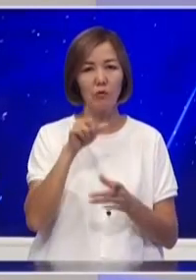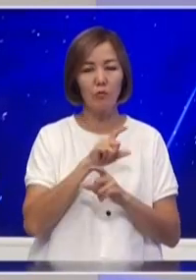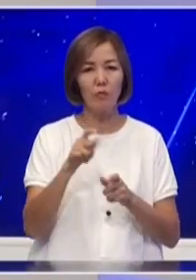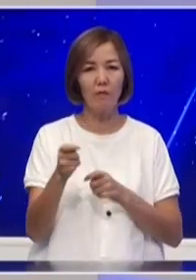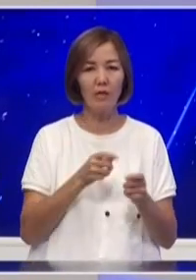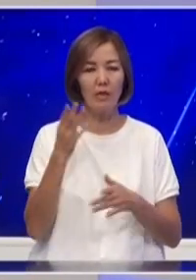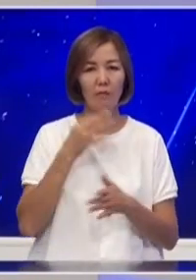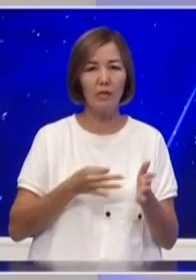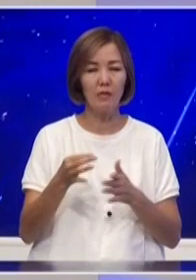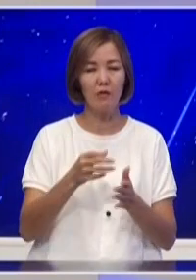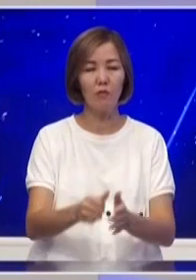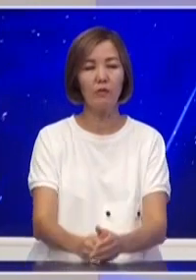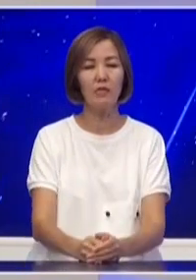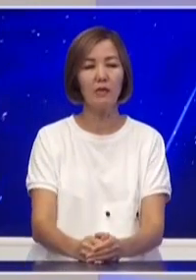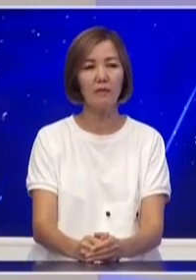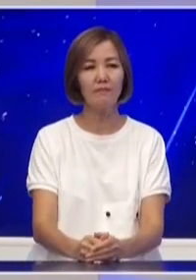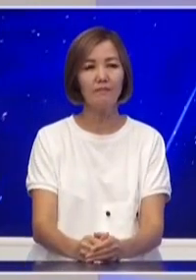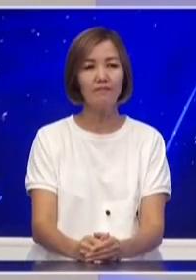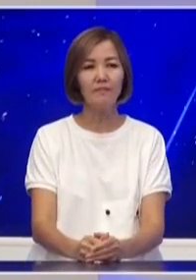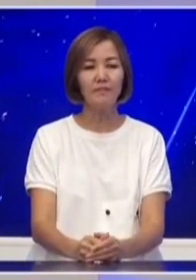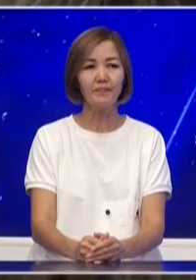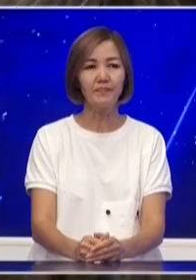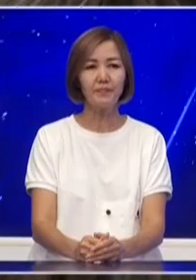государственного управления по Алматинской области.